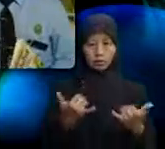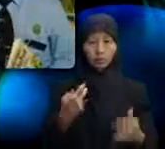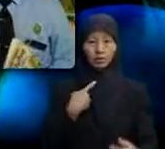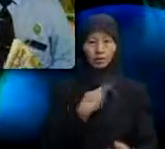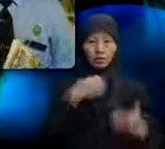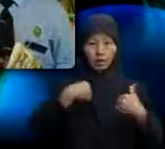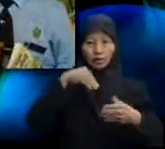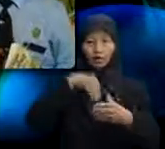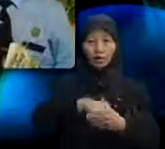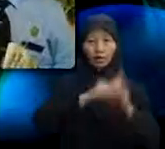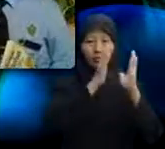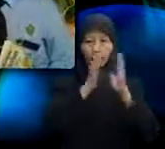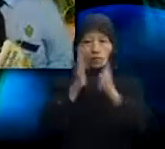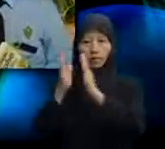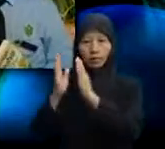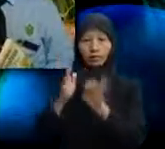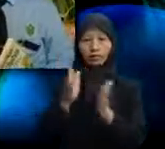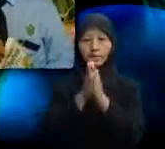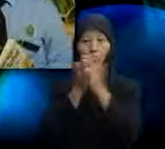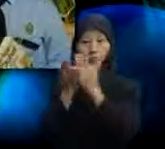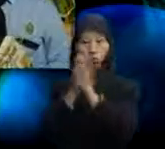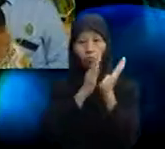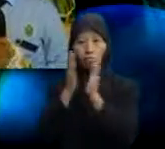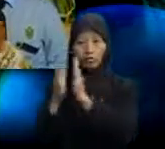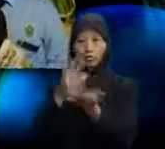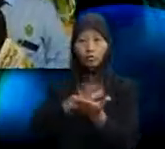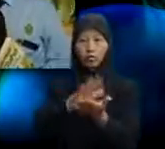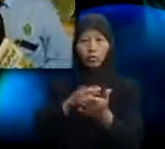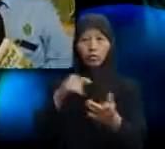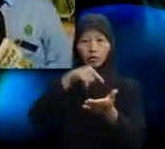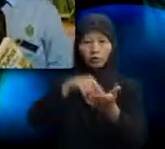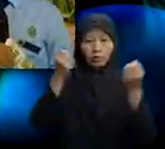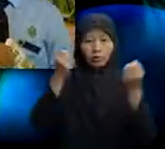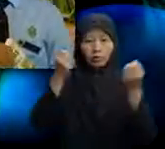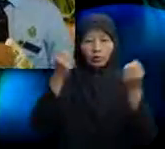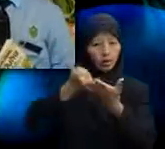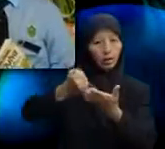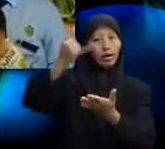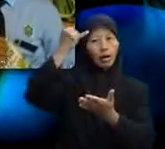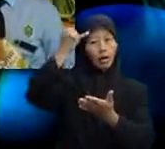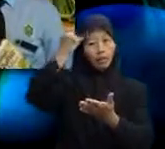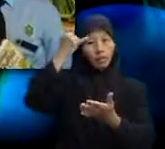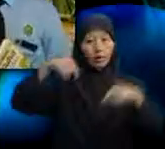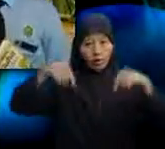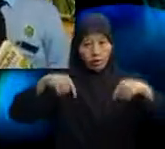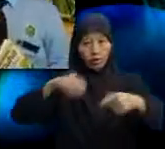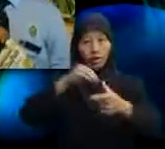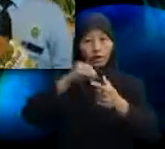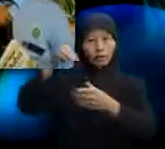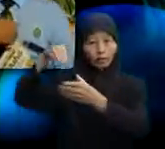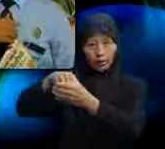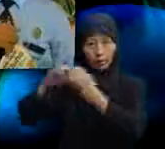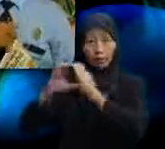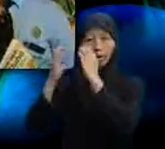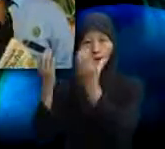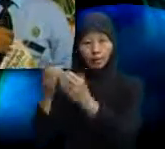Kini kita berada di perpustakaan sekolah. Di sinilah yang dikatakan gedung ilmu. Sama ada di sini atau di